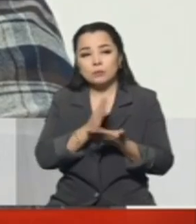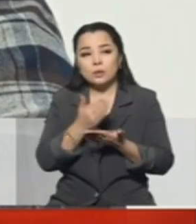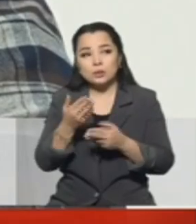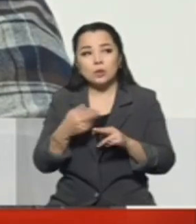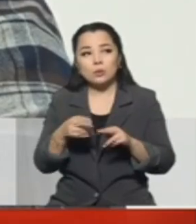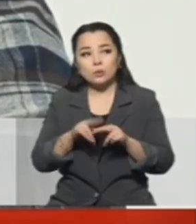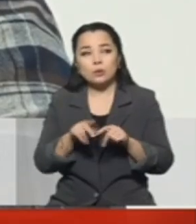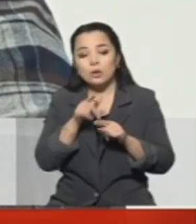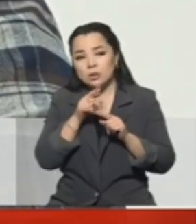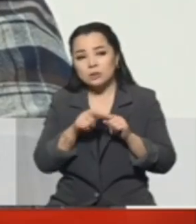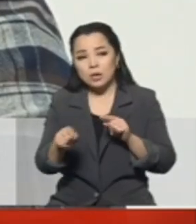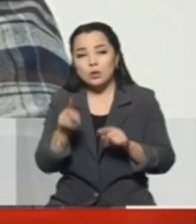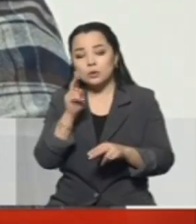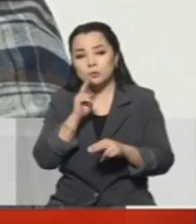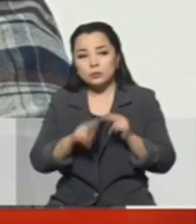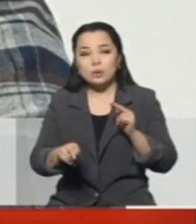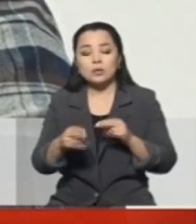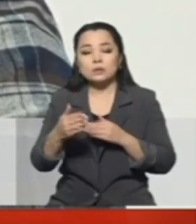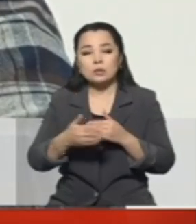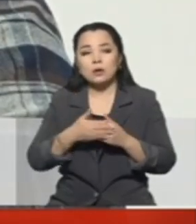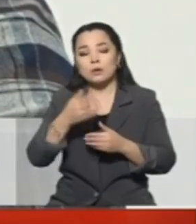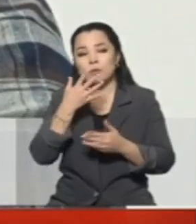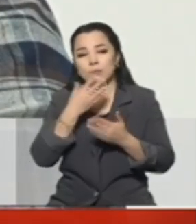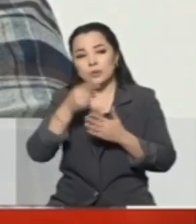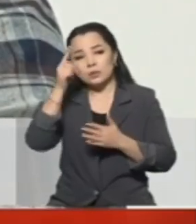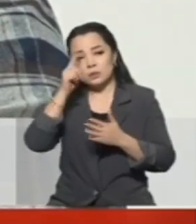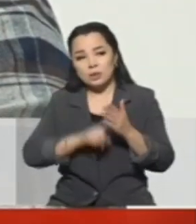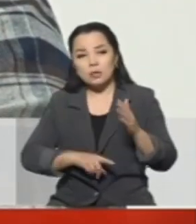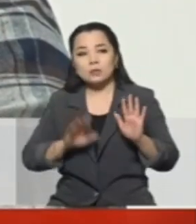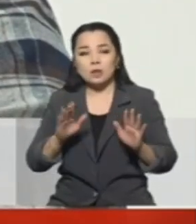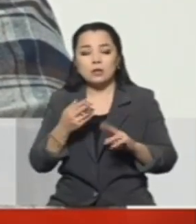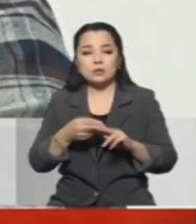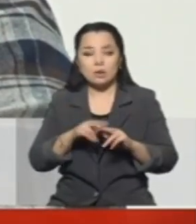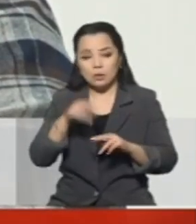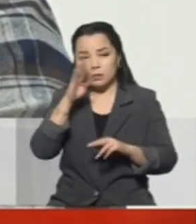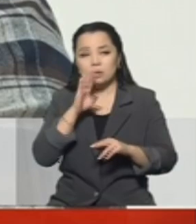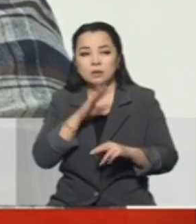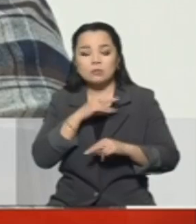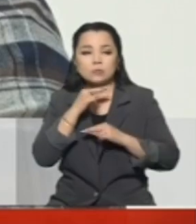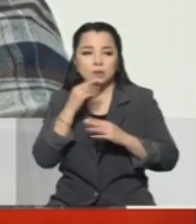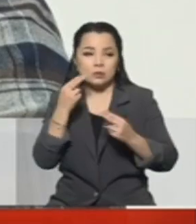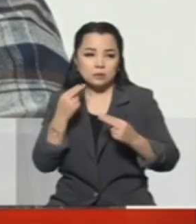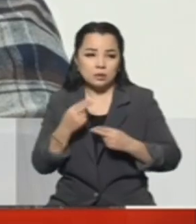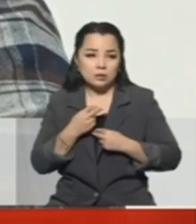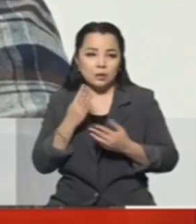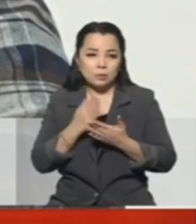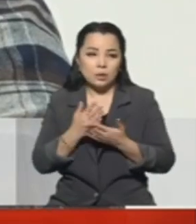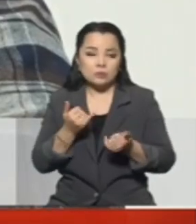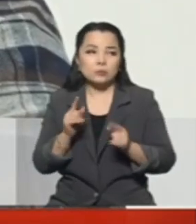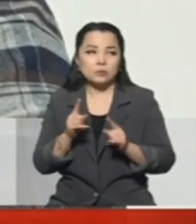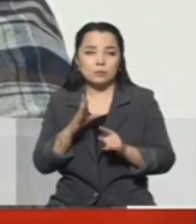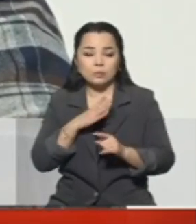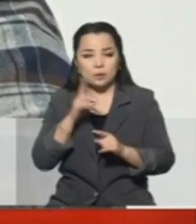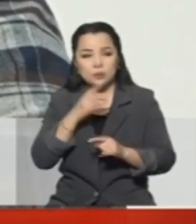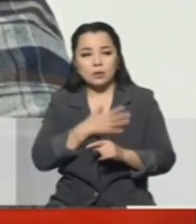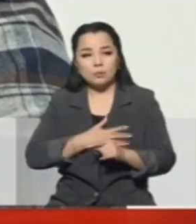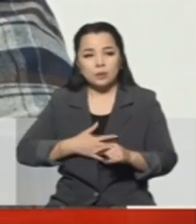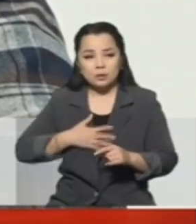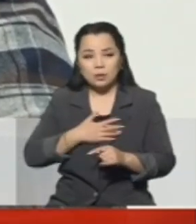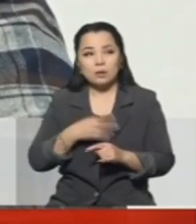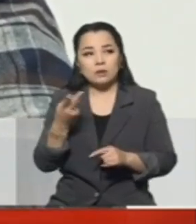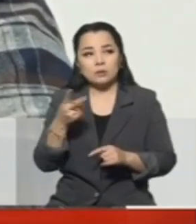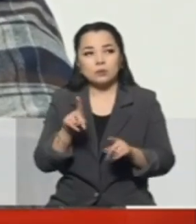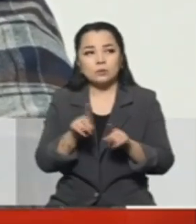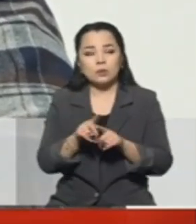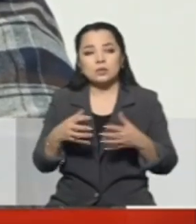Осы уақыт аралығында жақындарымның бәрі менен теріс бұрылды. Тек атанам бетімнен қақпады. Бірақ амал нешік, саруайымға салынып, екеуі